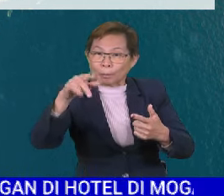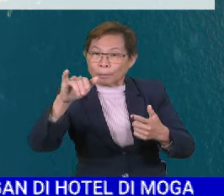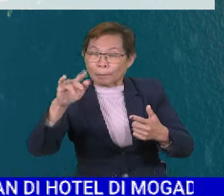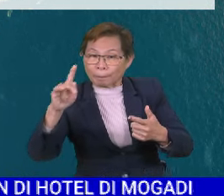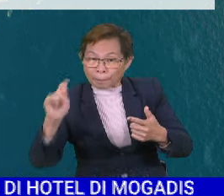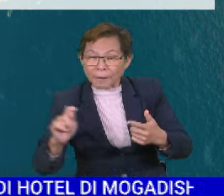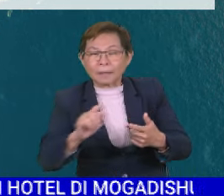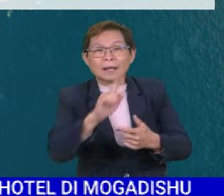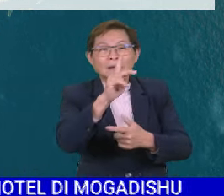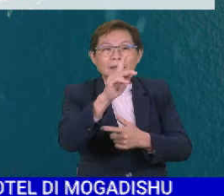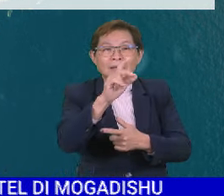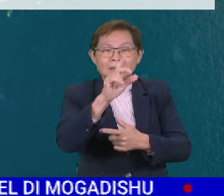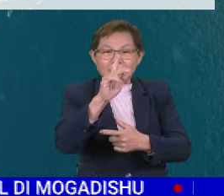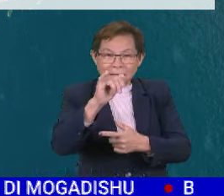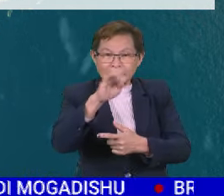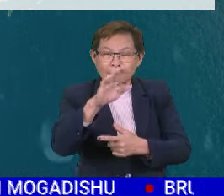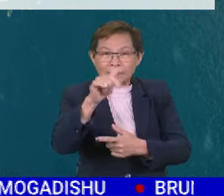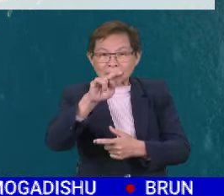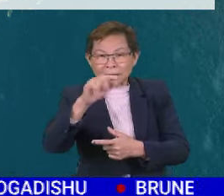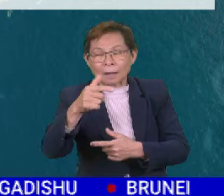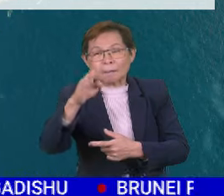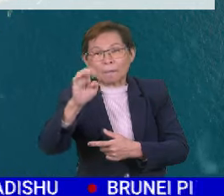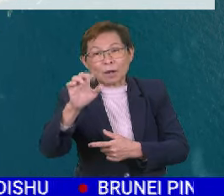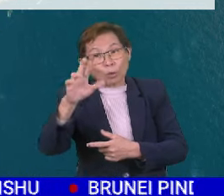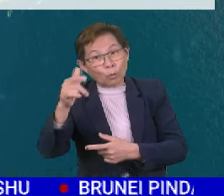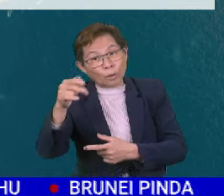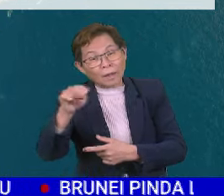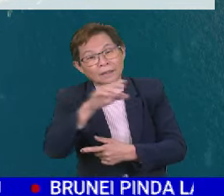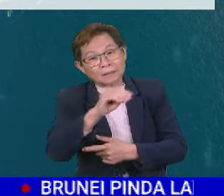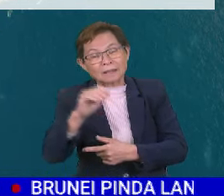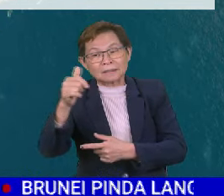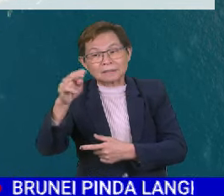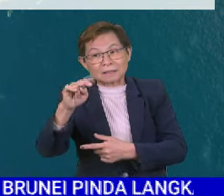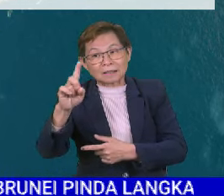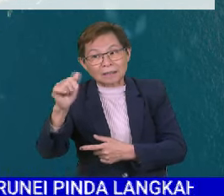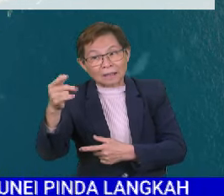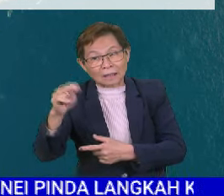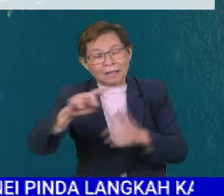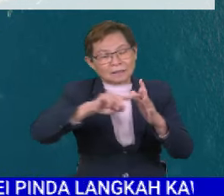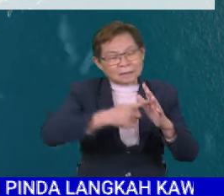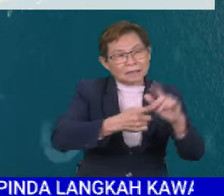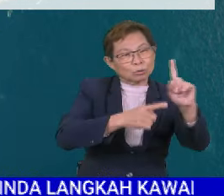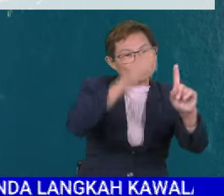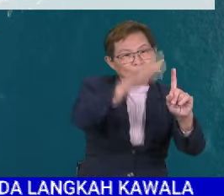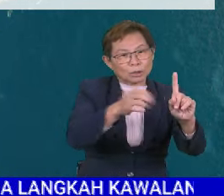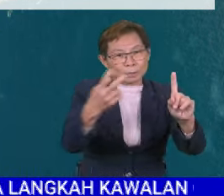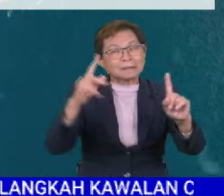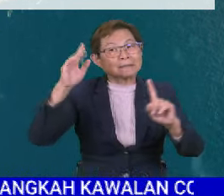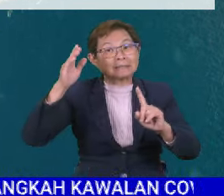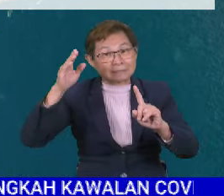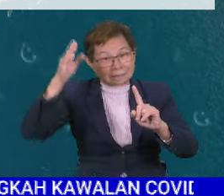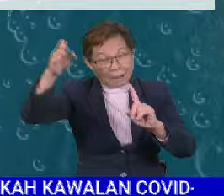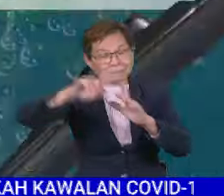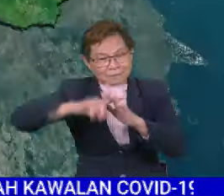Kinabatangan, Beluran dan juga Sandakan. Dan amaran ini akan berkuat kuasa akan bermula pada 1 Disember nanti.